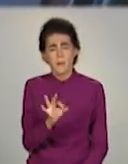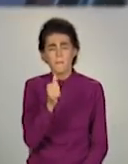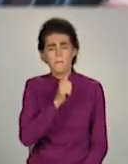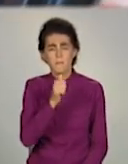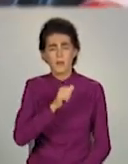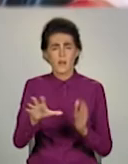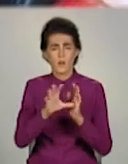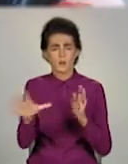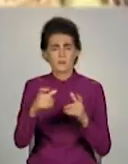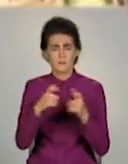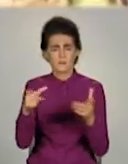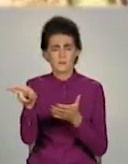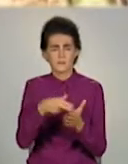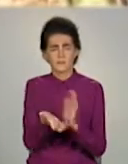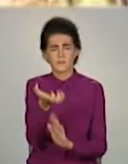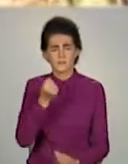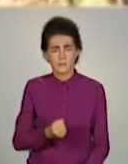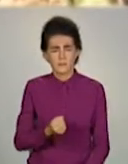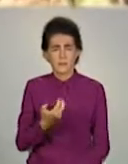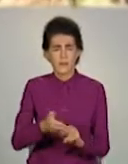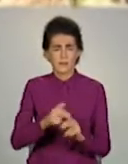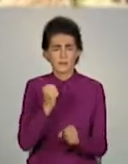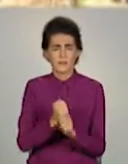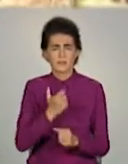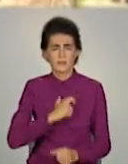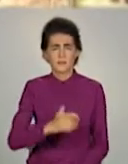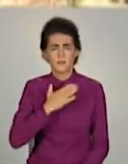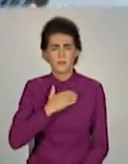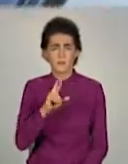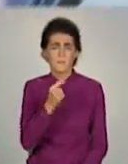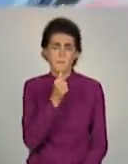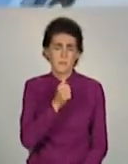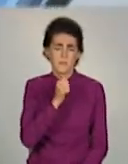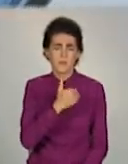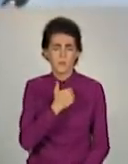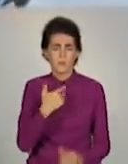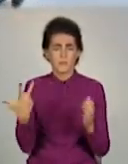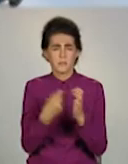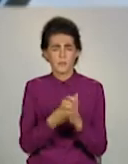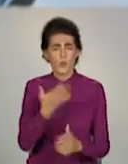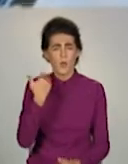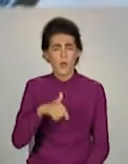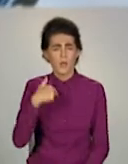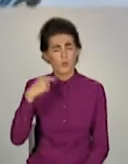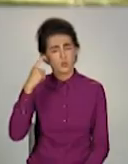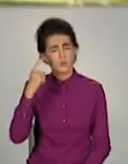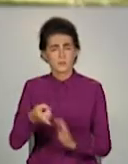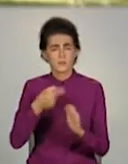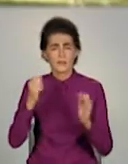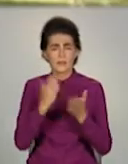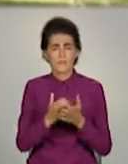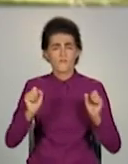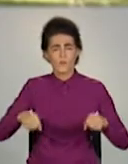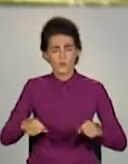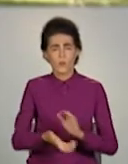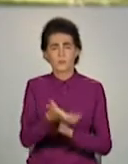отримати електронний сертифікат. Я делала это для себя, мне хотелось привиться. Когда я узнала, что есть возможность, что